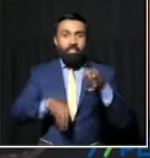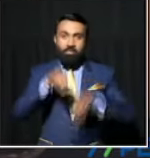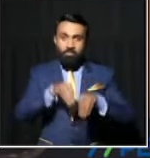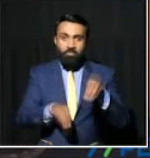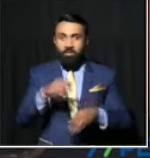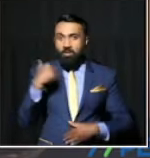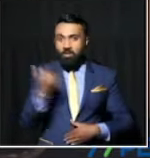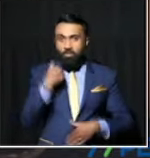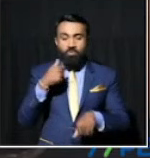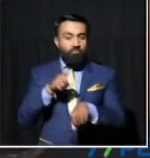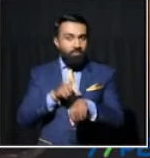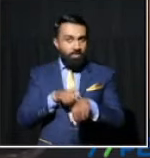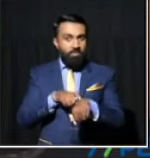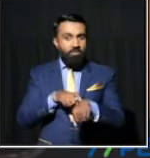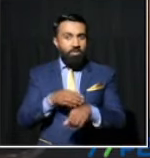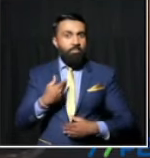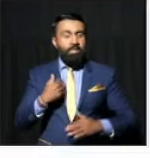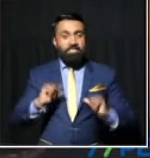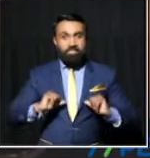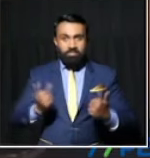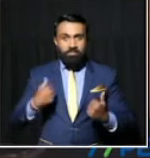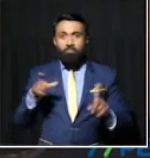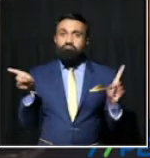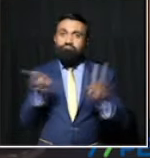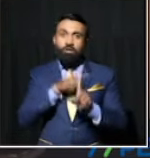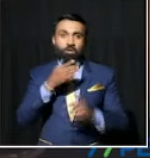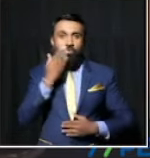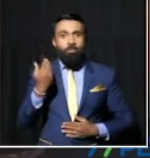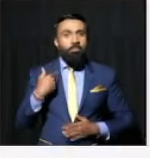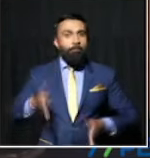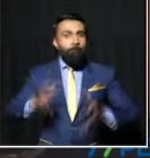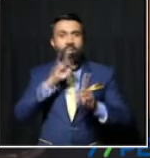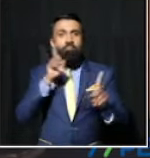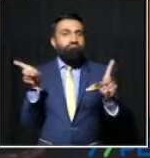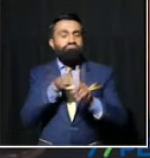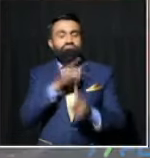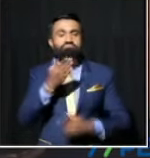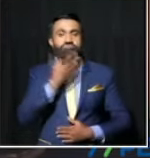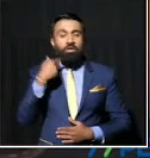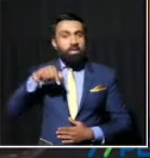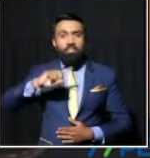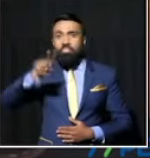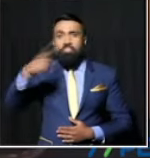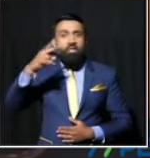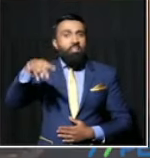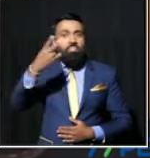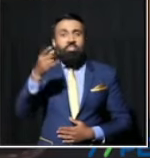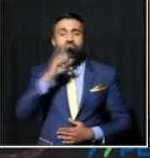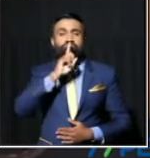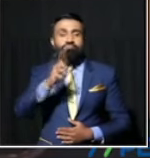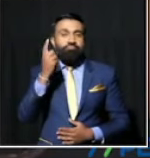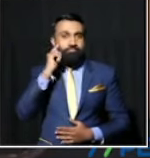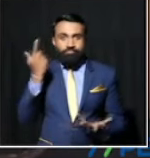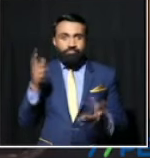හිටපු. ඒ ඊරාවේ මගේ ජීවිතේ නැති වෙන්න පුළුවන්. මාව මහමග මරලා දාන්න පුළුවන්. ඒක හෙටද අදද අනිද්දාද කියන එක දන්නේ නැහැ.